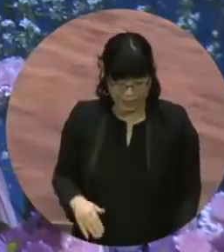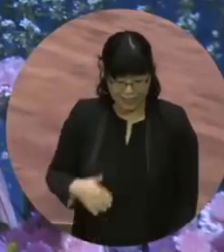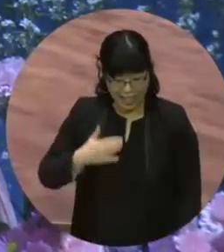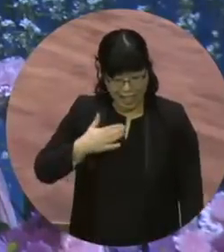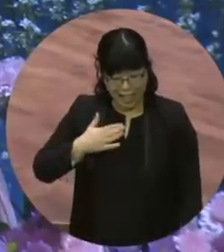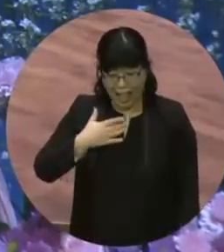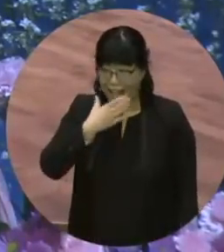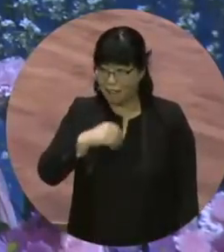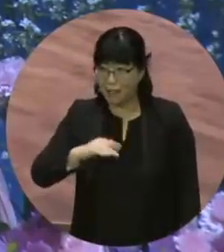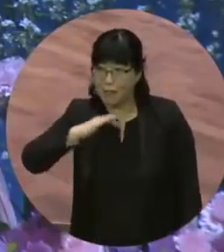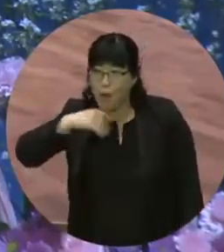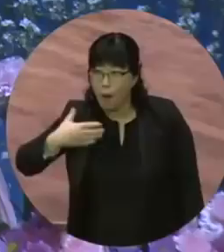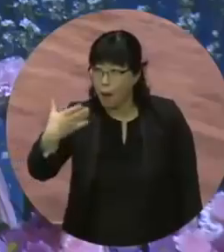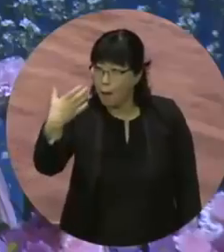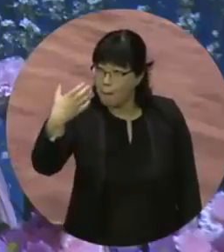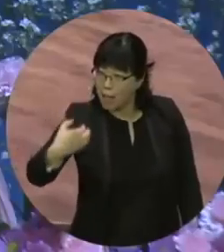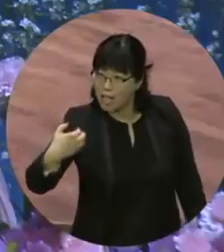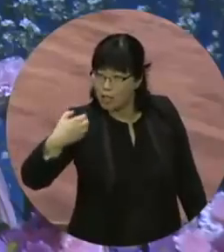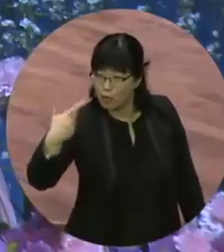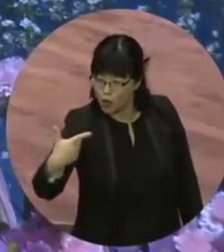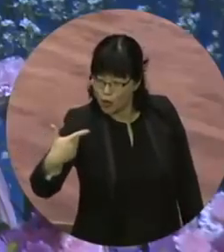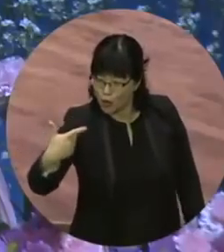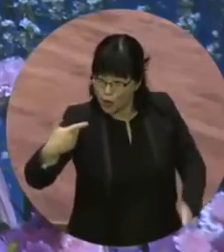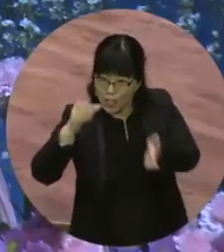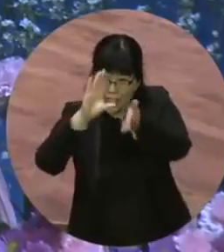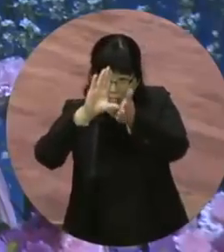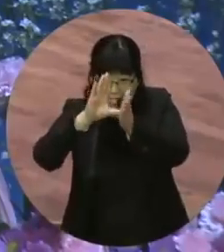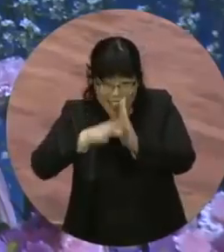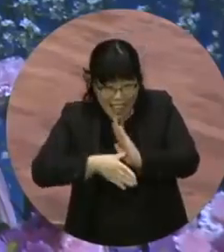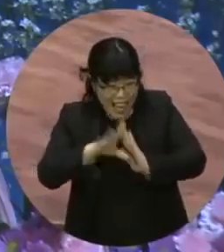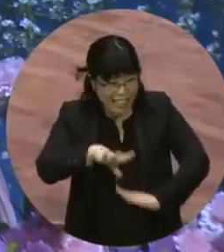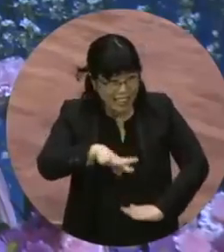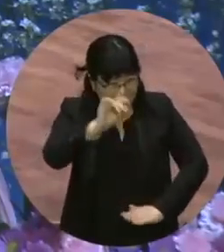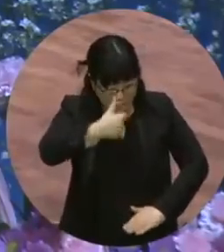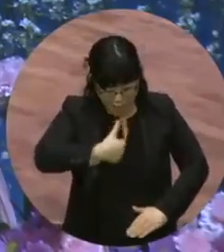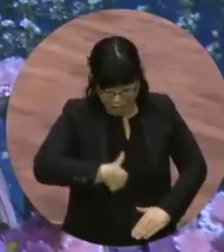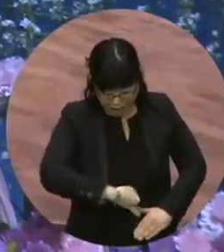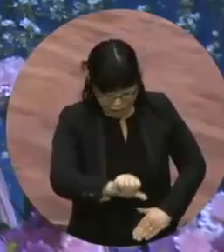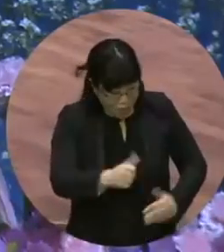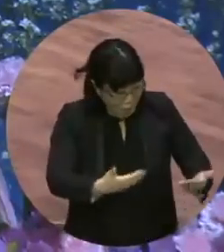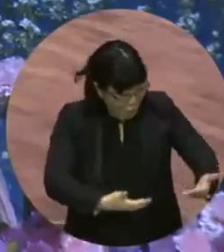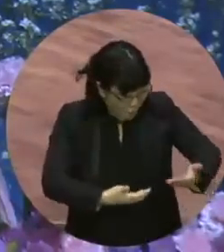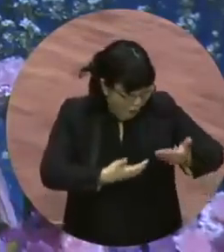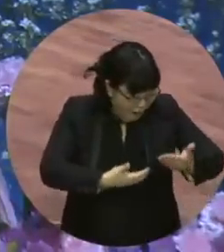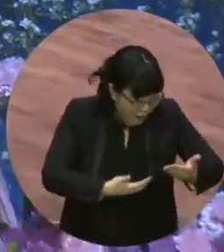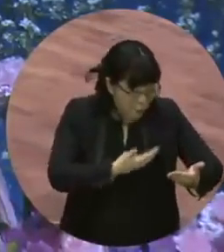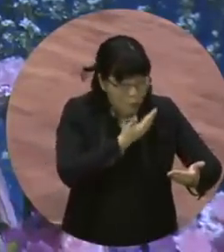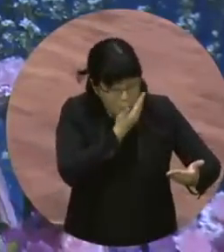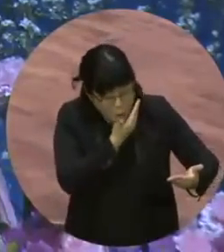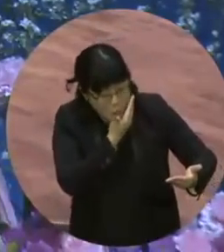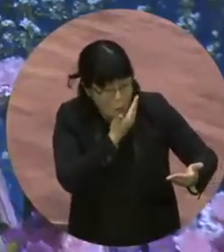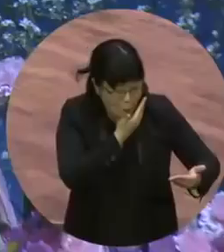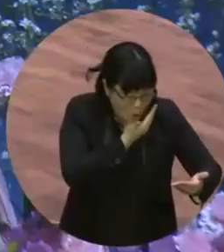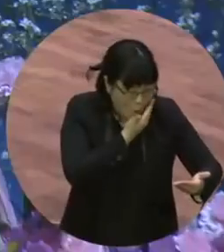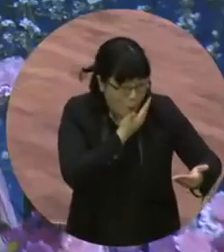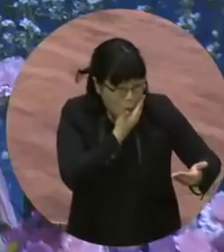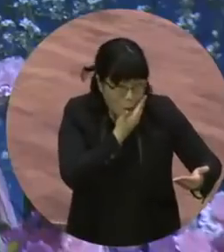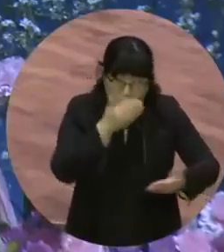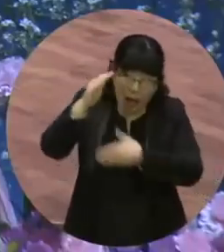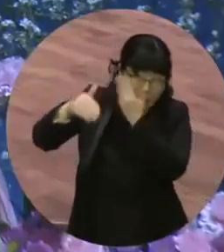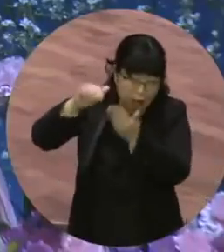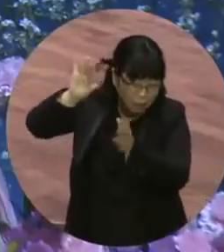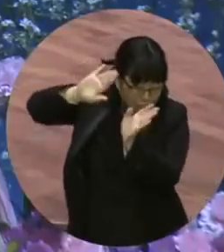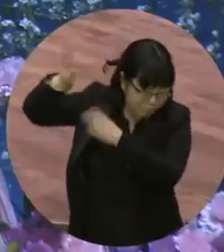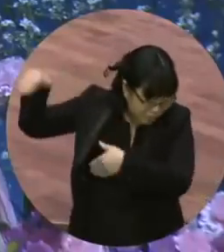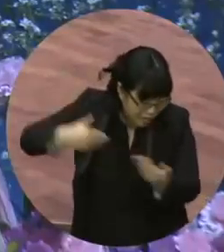난 이스마엘, 이 아들의 막 사랑에 이 재롱에 푹 빠져가지고 하나님 없었어요.